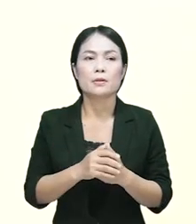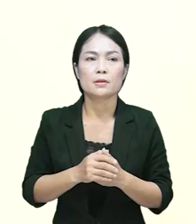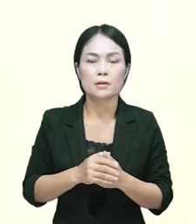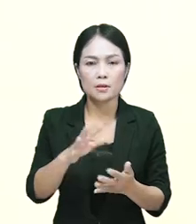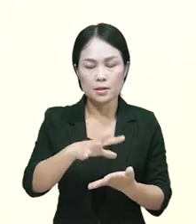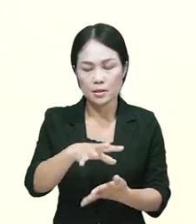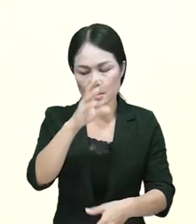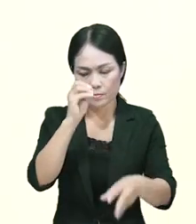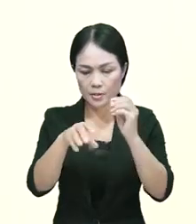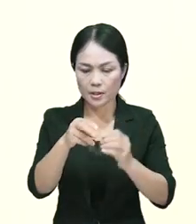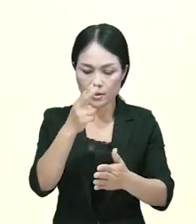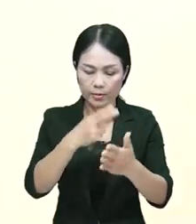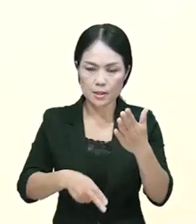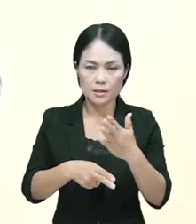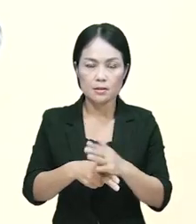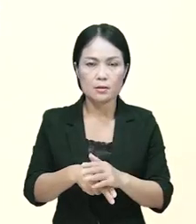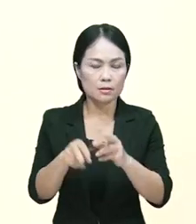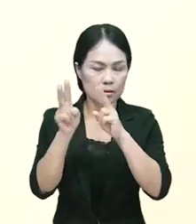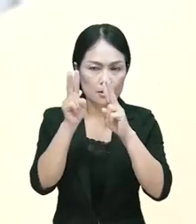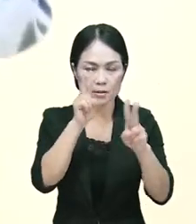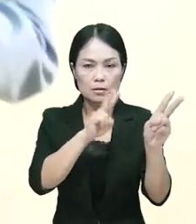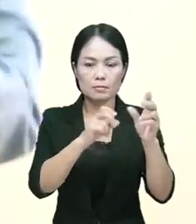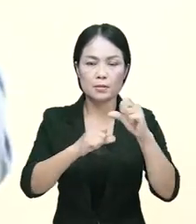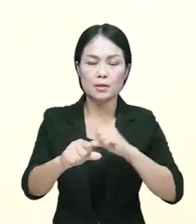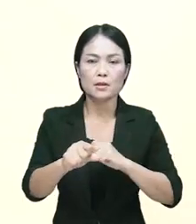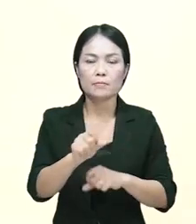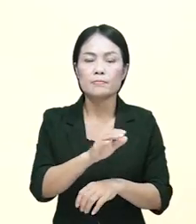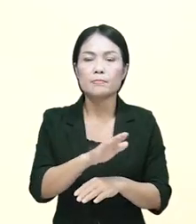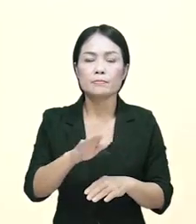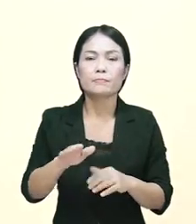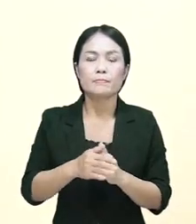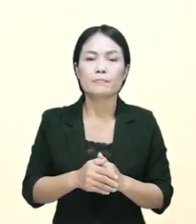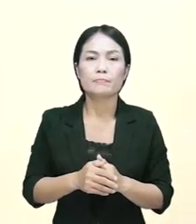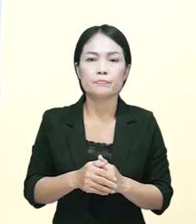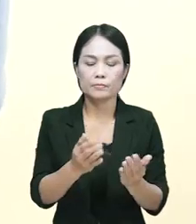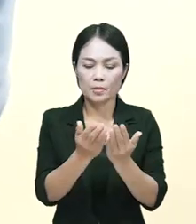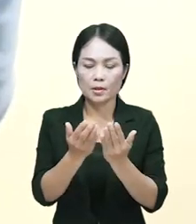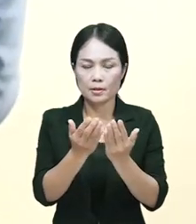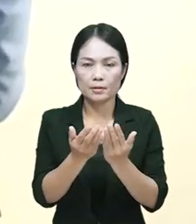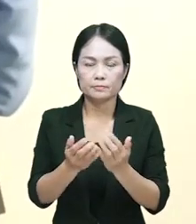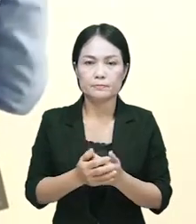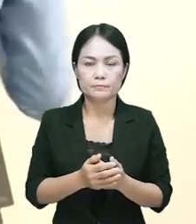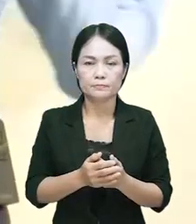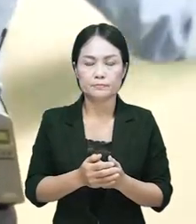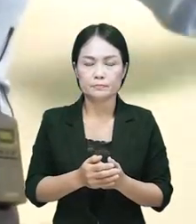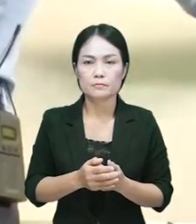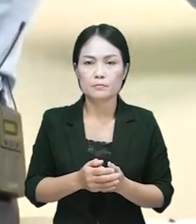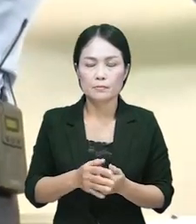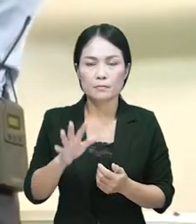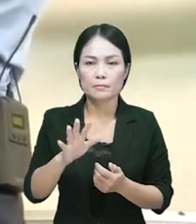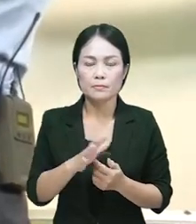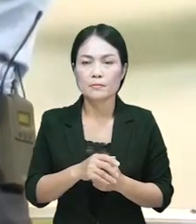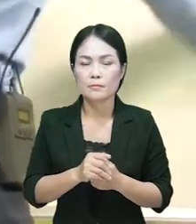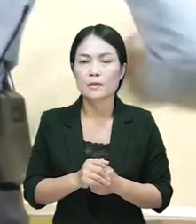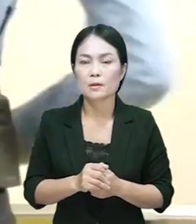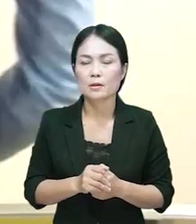រៀនអំពីអីកូនលេខ5តាមដានបន្តទាំងអស់គ្នាកូនលេខ5ចាសុំអានមកកូនលេខ5គឺបដិ